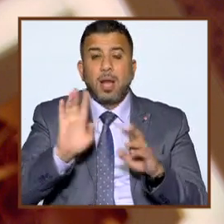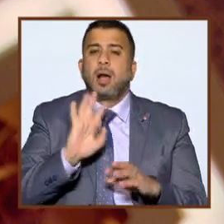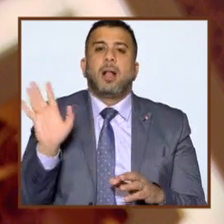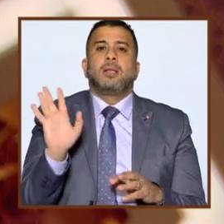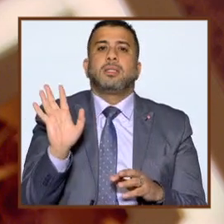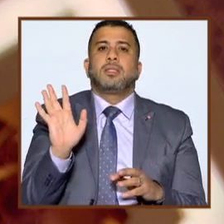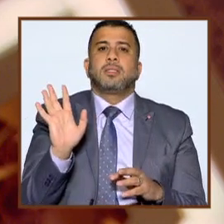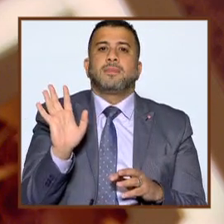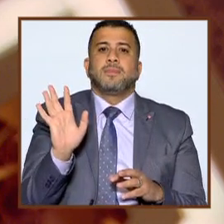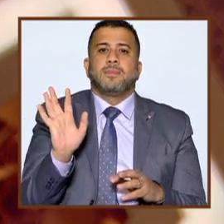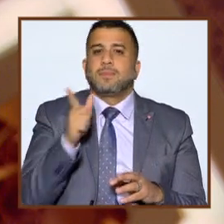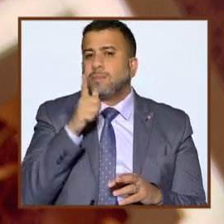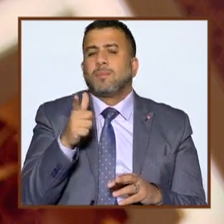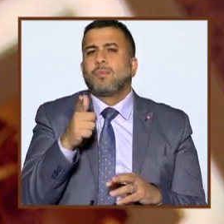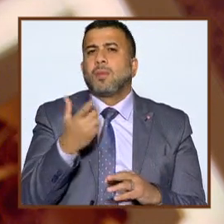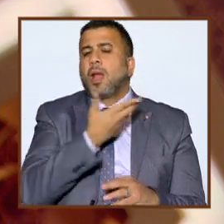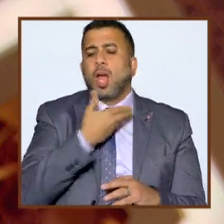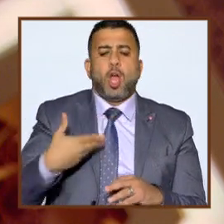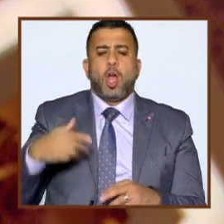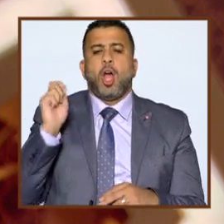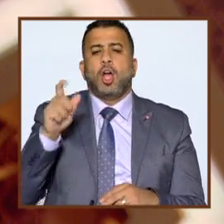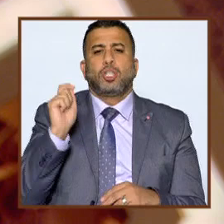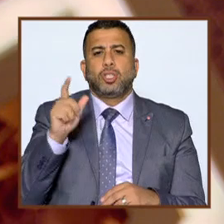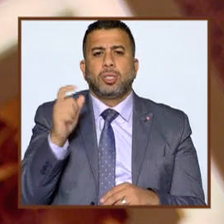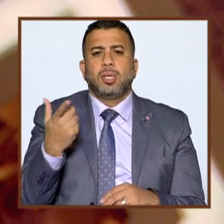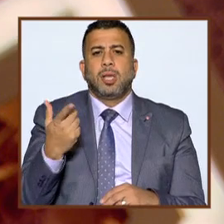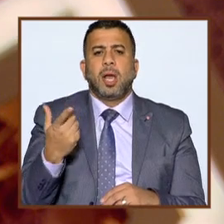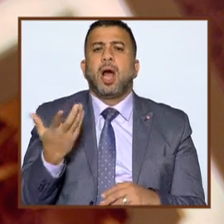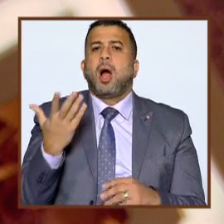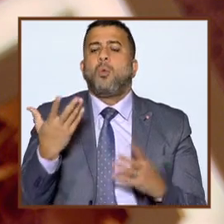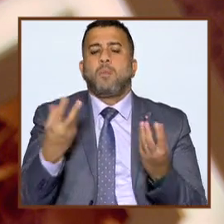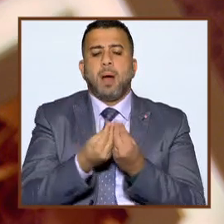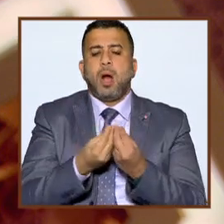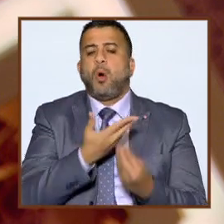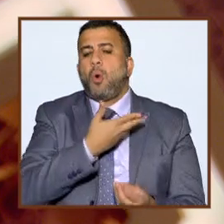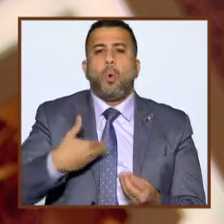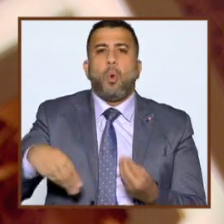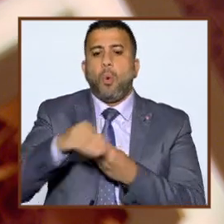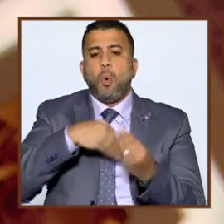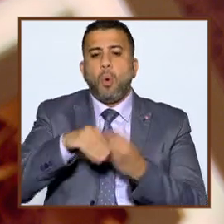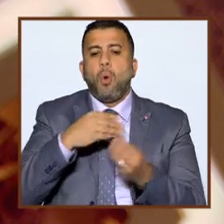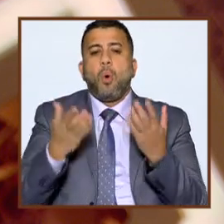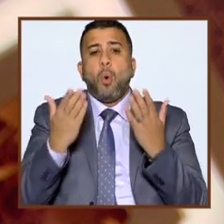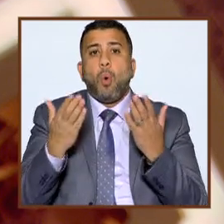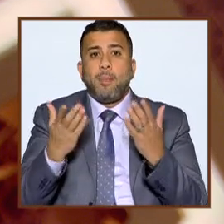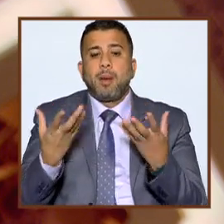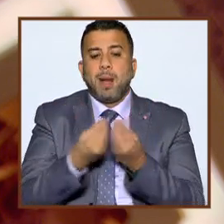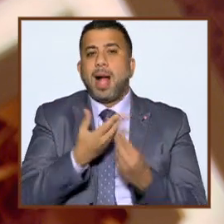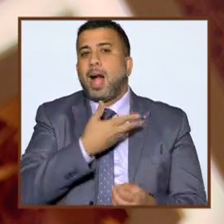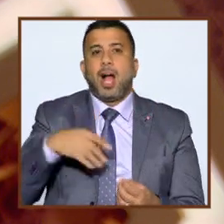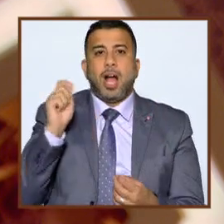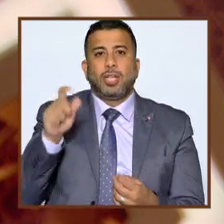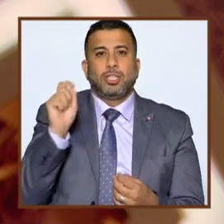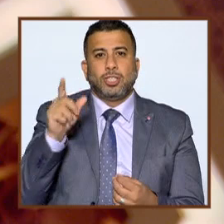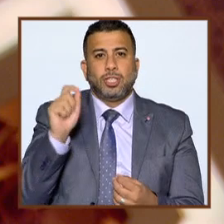يريد الحج، على أن هذا الشخص يريد حج القران الحج والعمرة، على أن هذا الشخص يريد حج